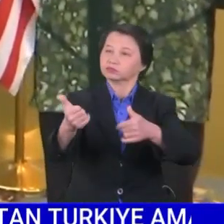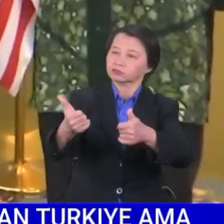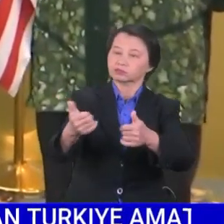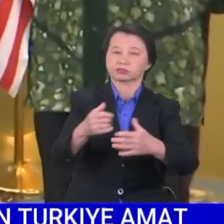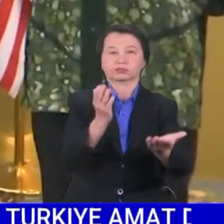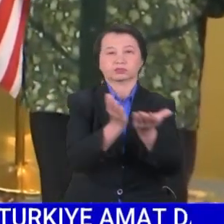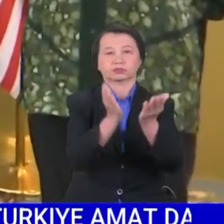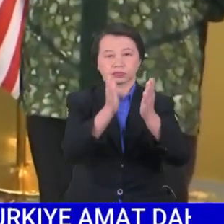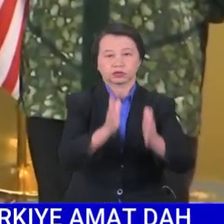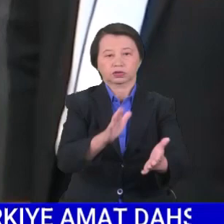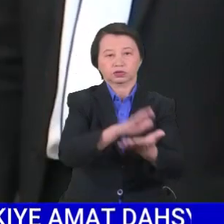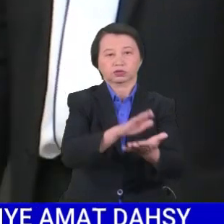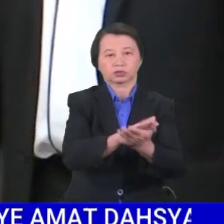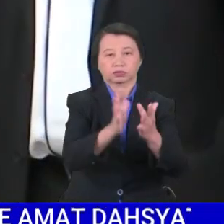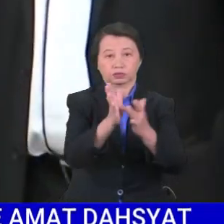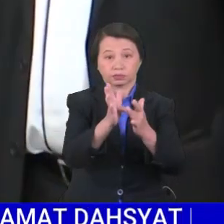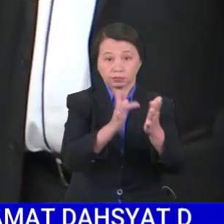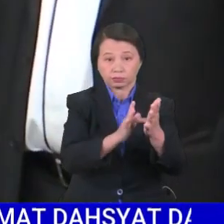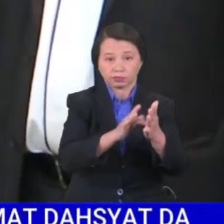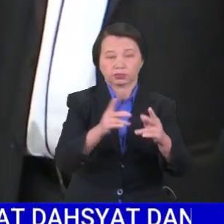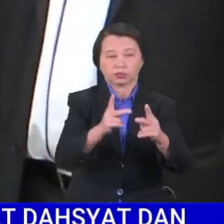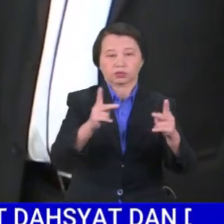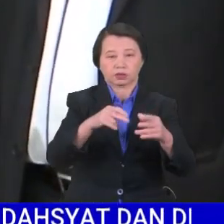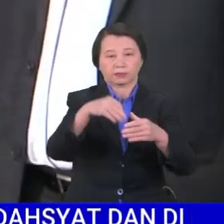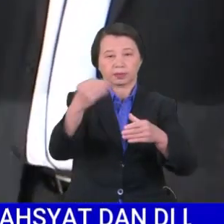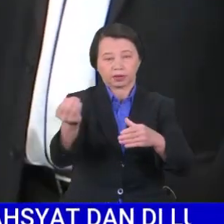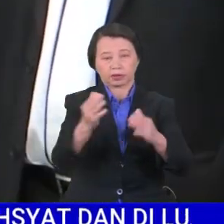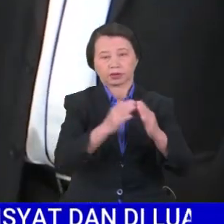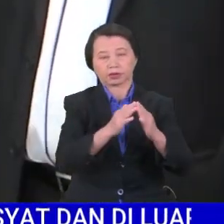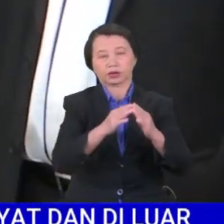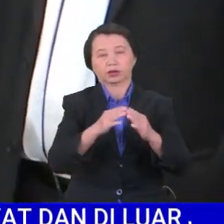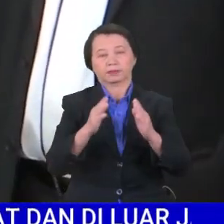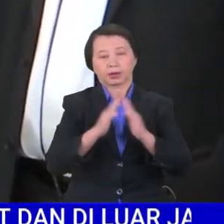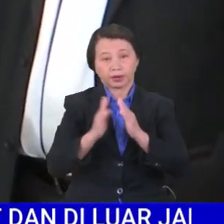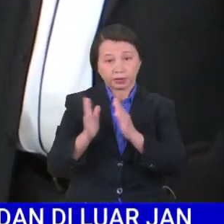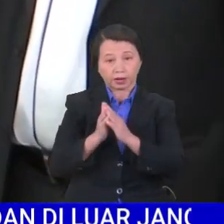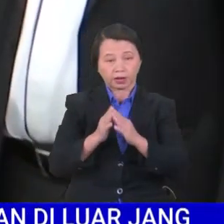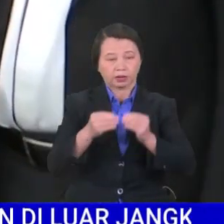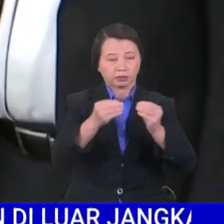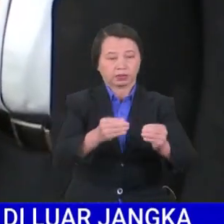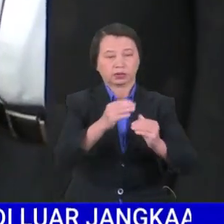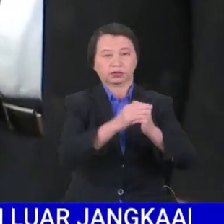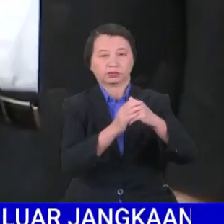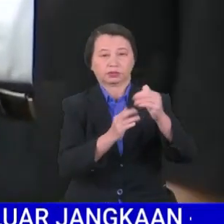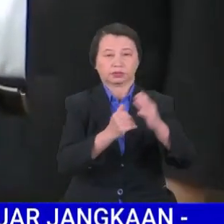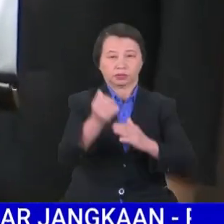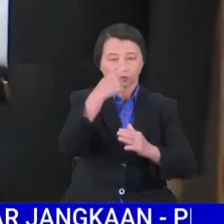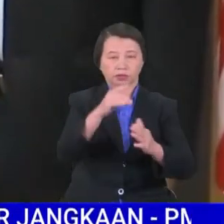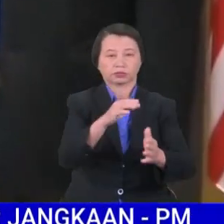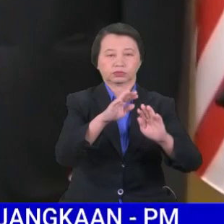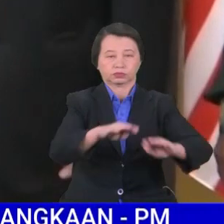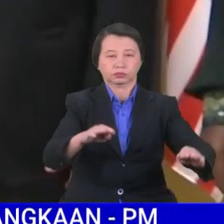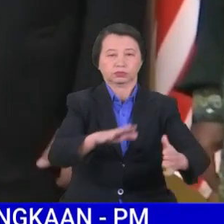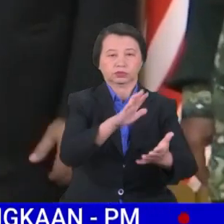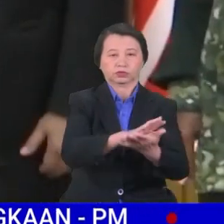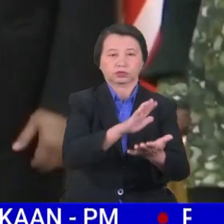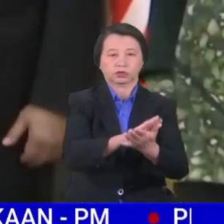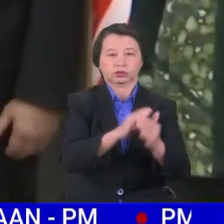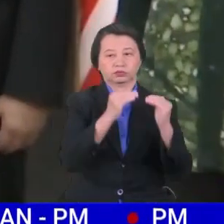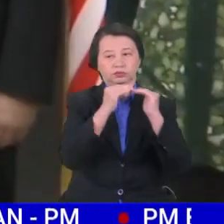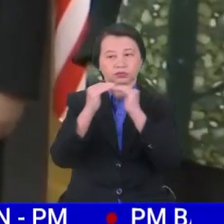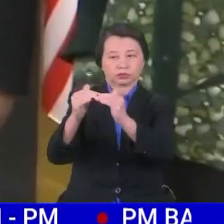pelajar-pelajar sekolah mubaligh di kawasan Banda dan luapan dengan memberikan keselesaan kepada warga sekolah agar